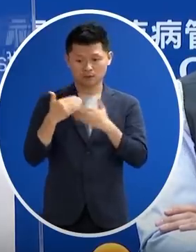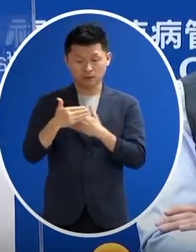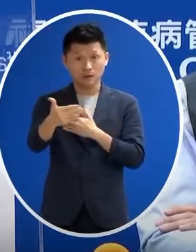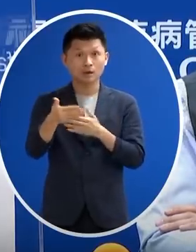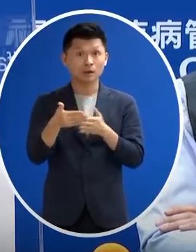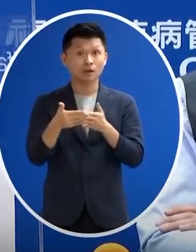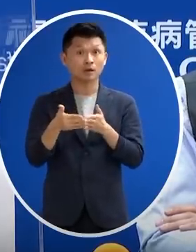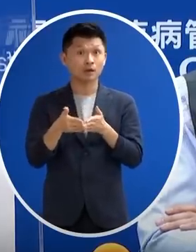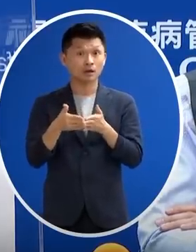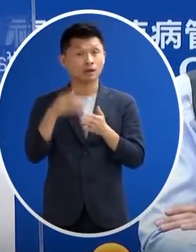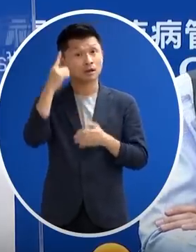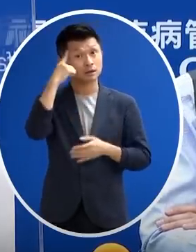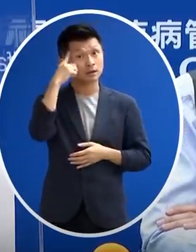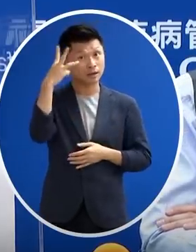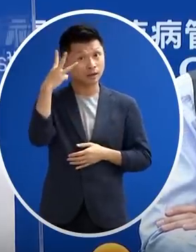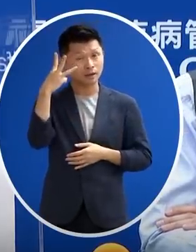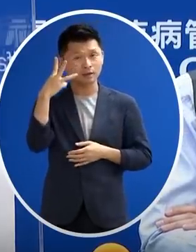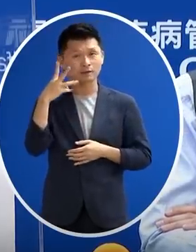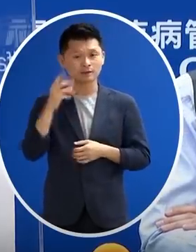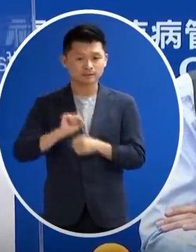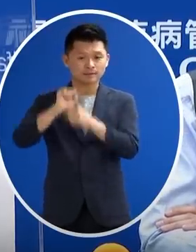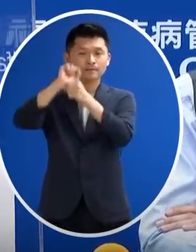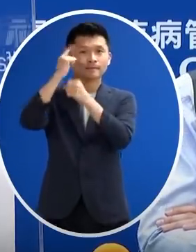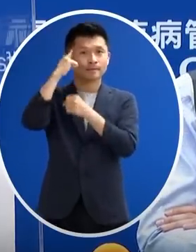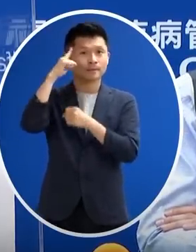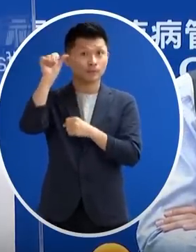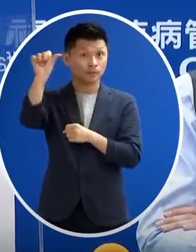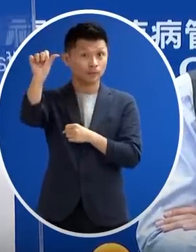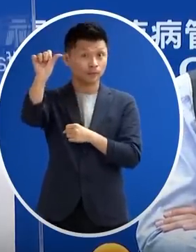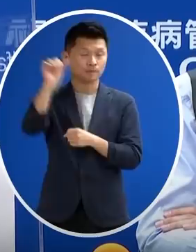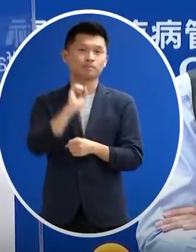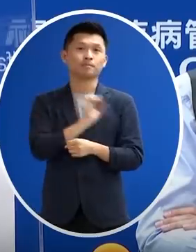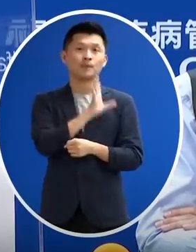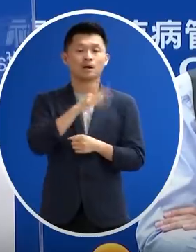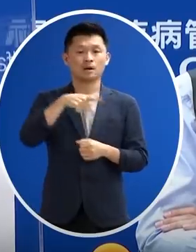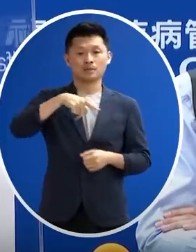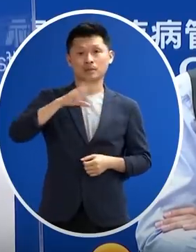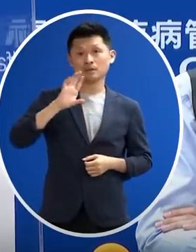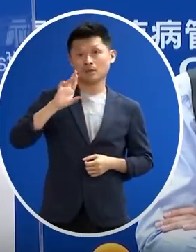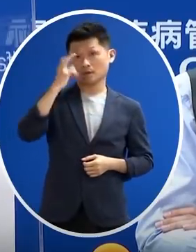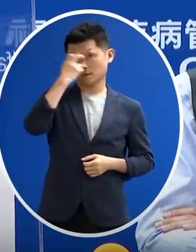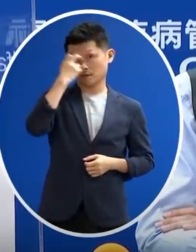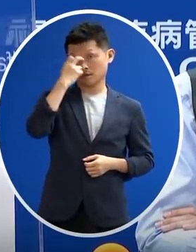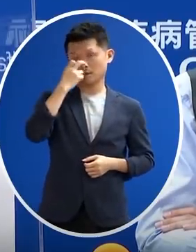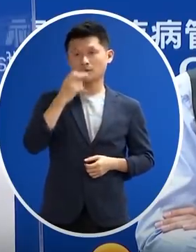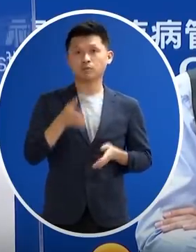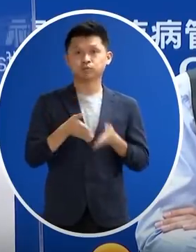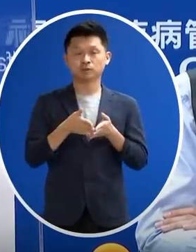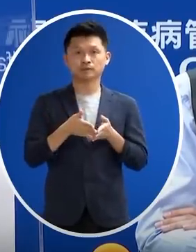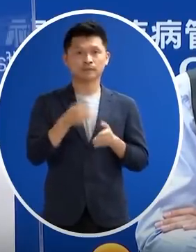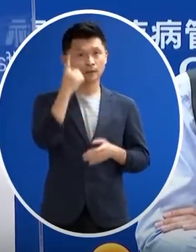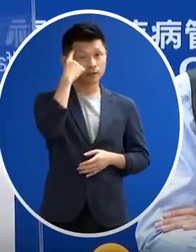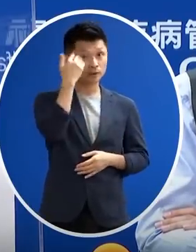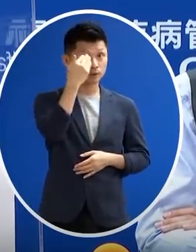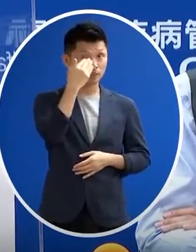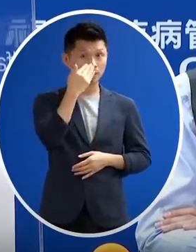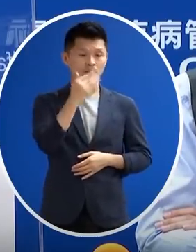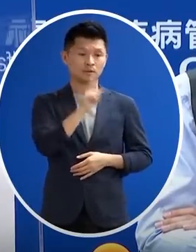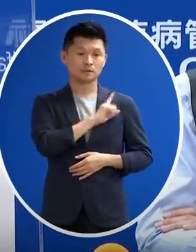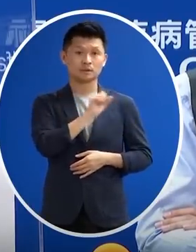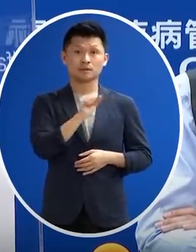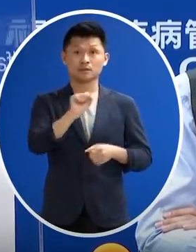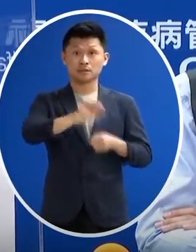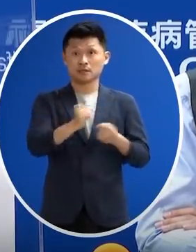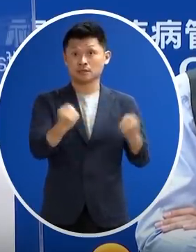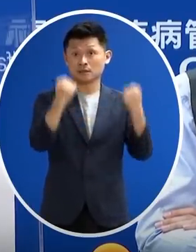这是3天，要改成是5天。那结束日 PCR 的检验，那9天的加强版自主健康